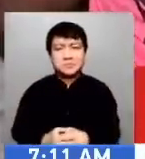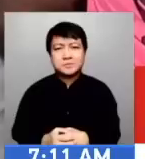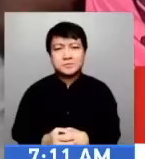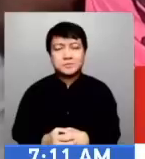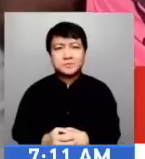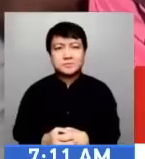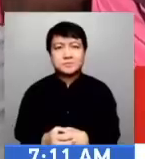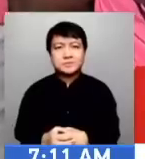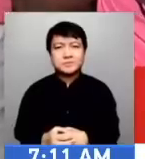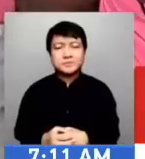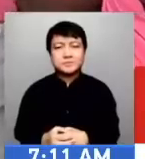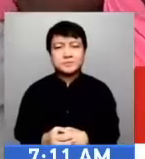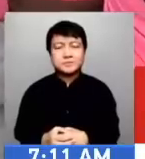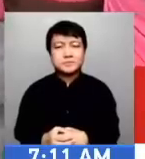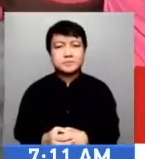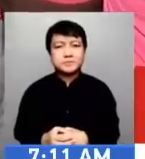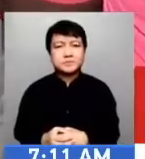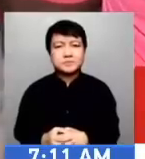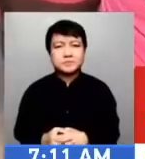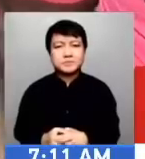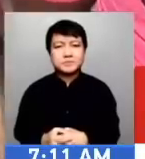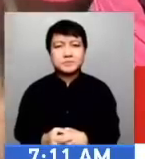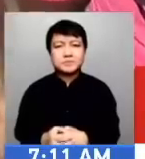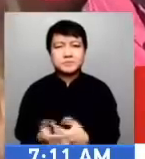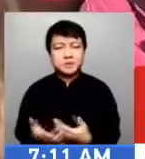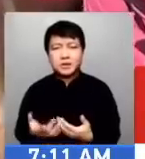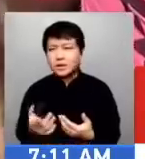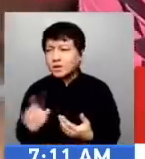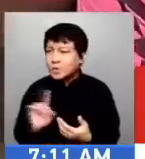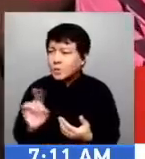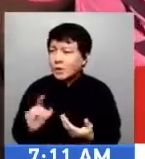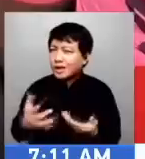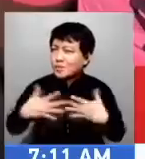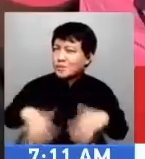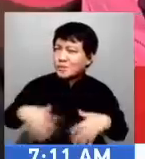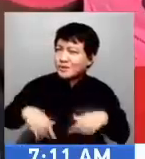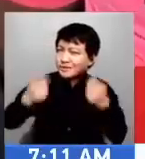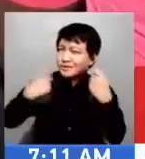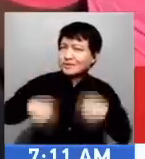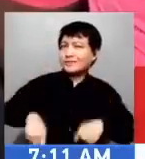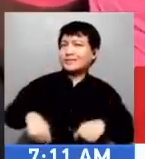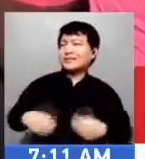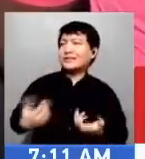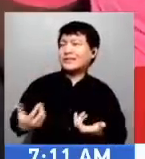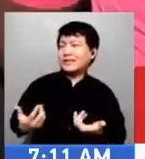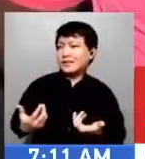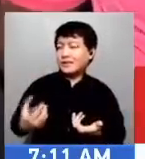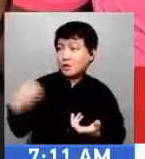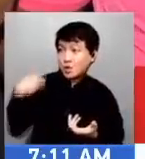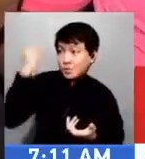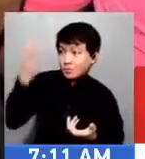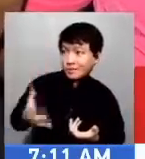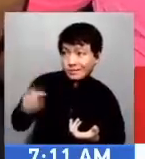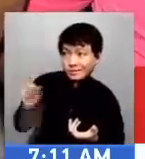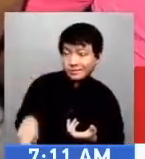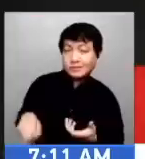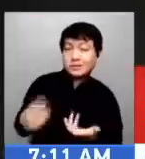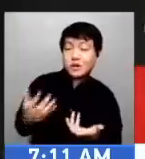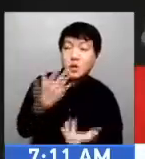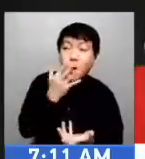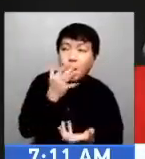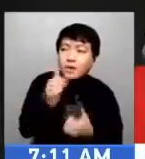inano nila yung mga, paano yung isusuot namin, yung mga yung officer, kailangan ganitong kulay yung mga